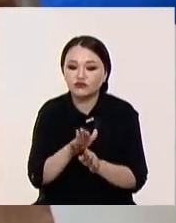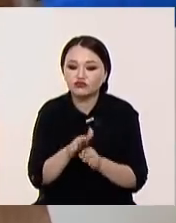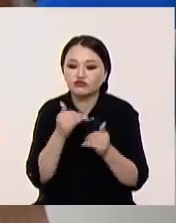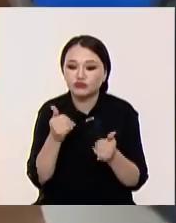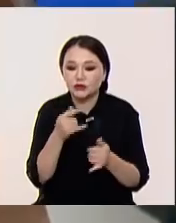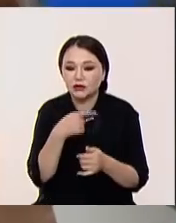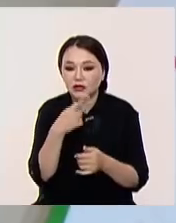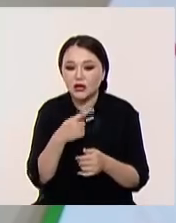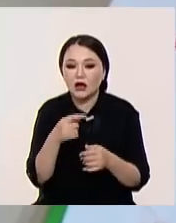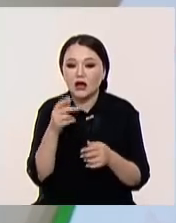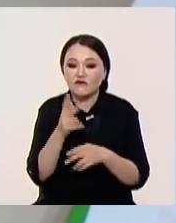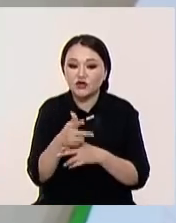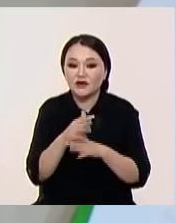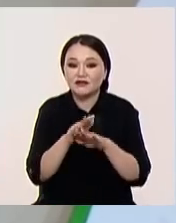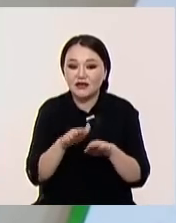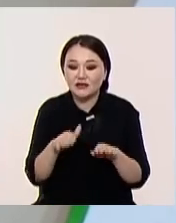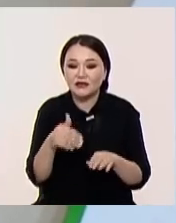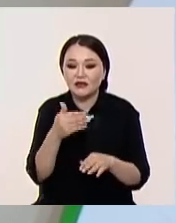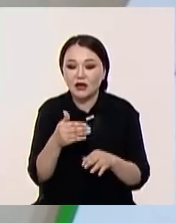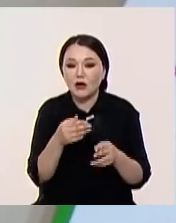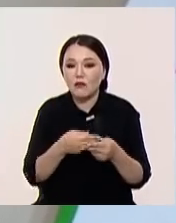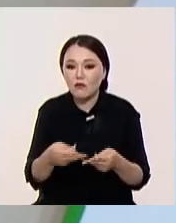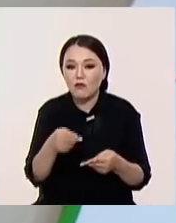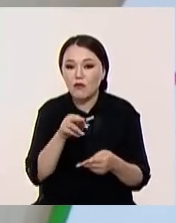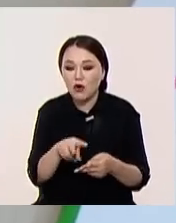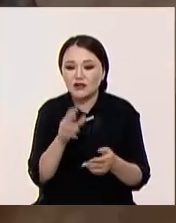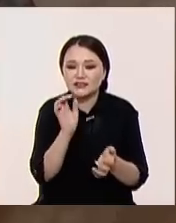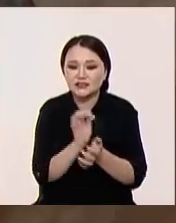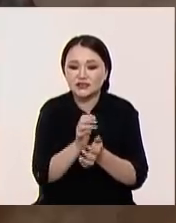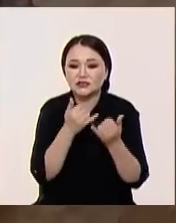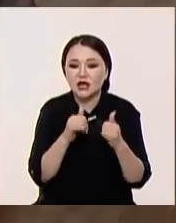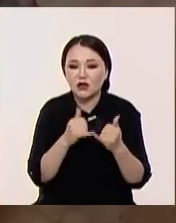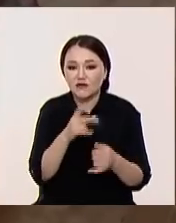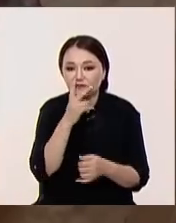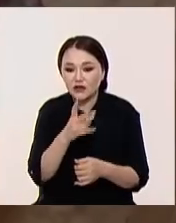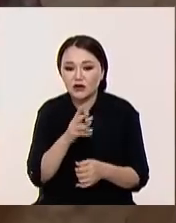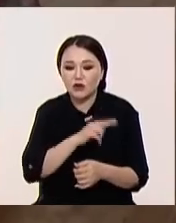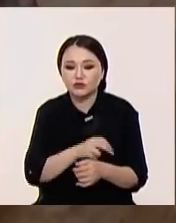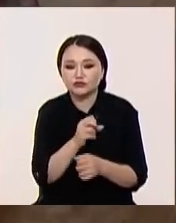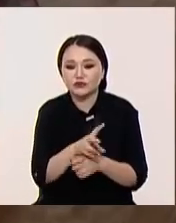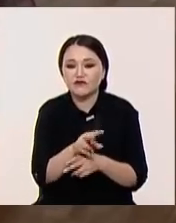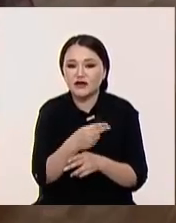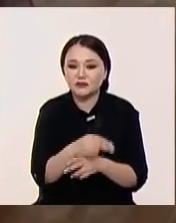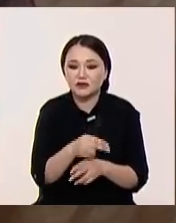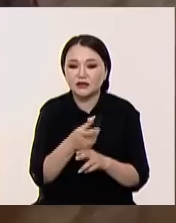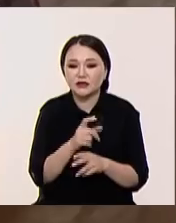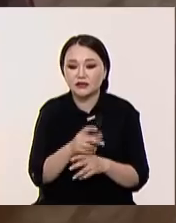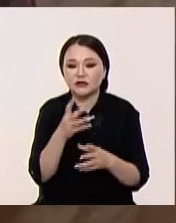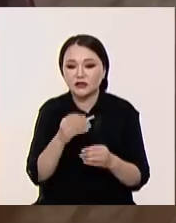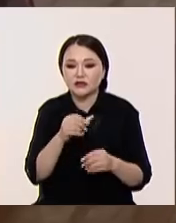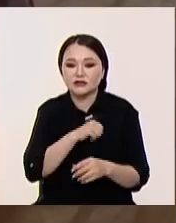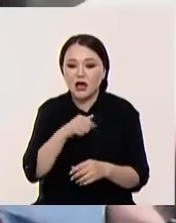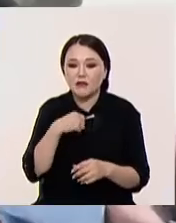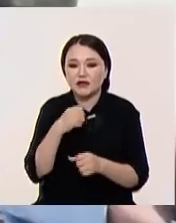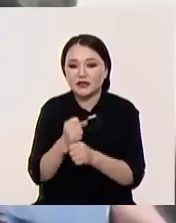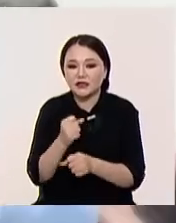жасалат дейди. Ал видеодагы балалардын эденде жатканы менен лас асхананын көрүнүшүн жумуштан чыгарылган тарбиячы сол күнү колдон уюмдаштырган